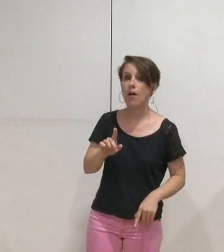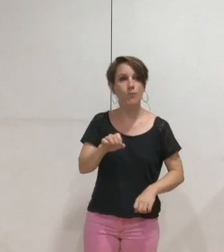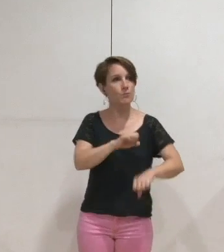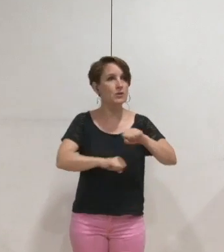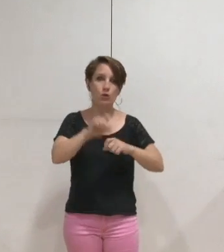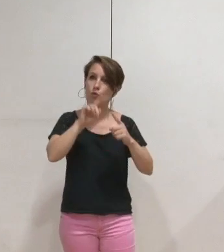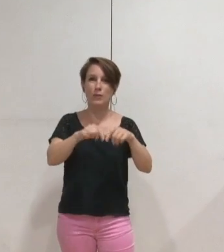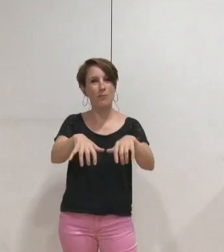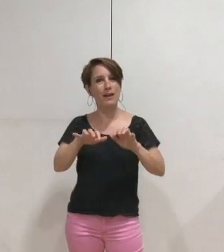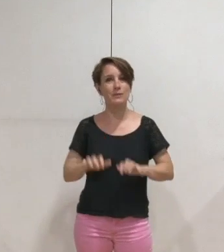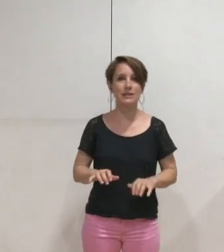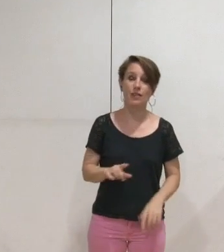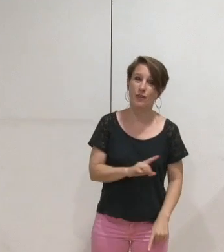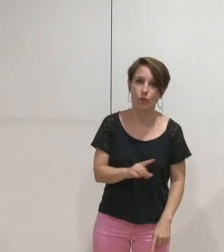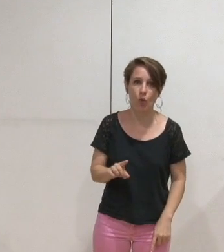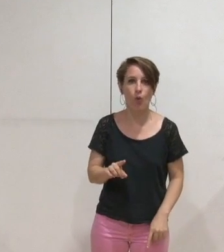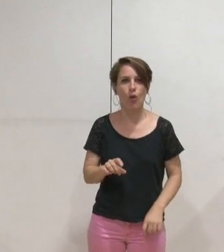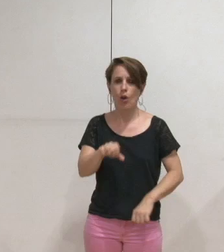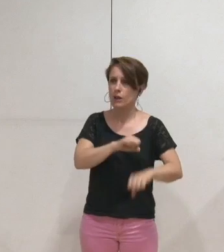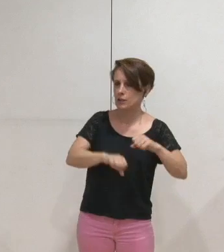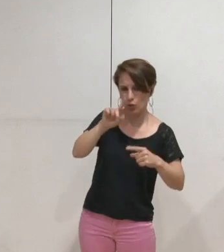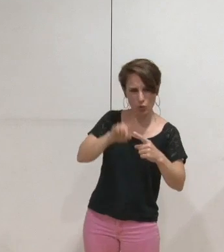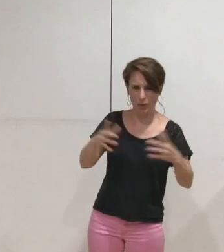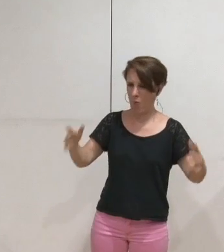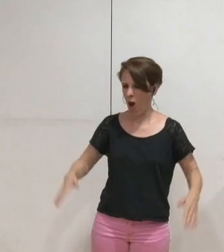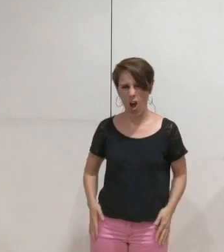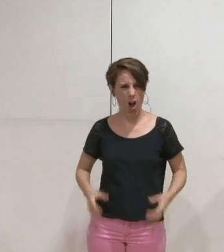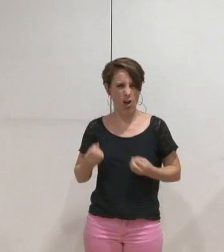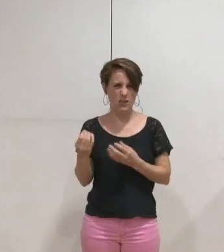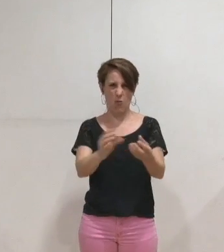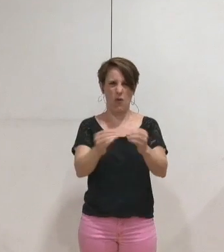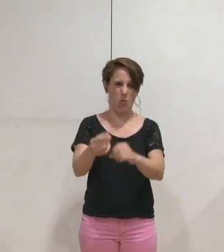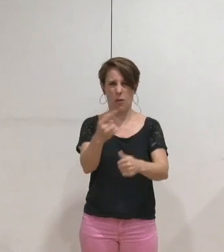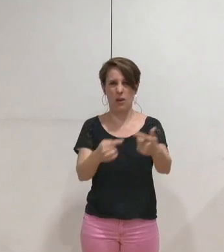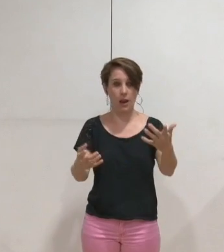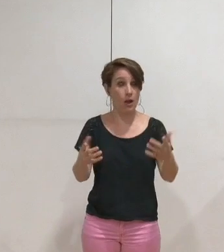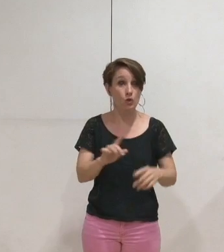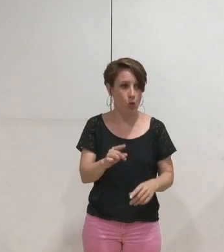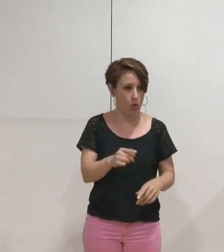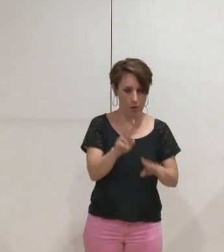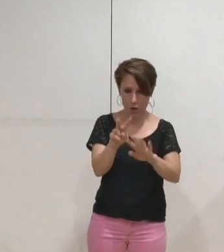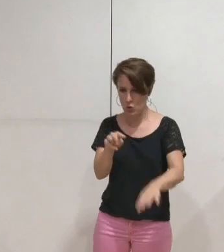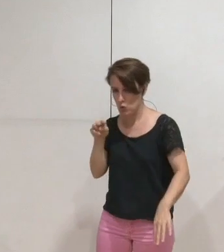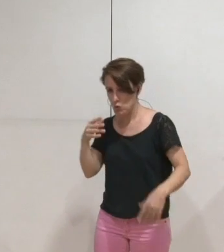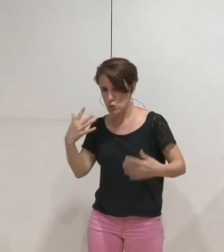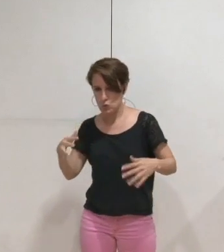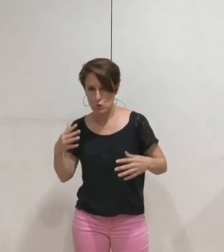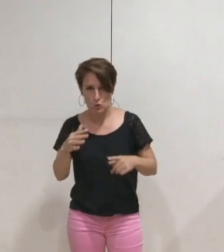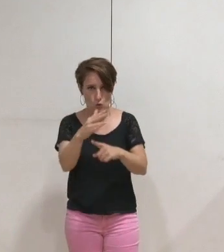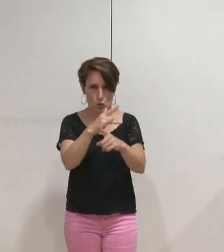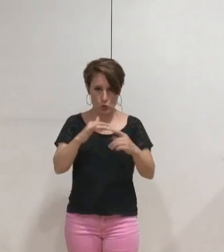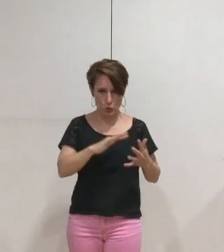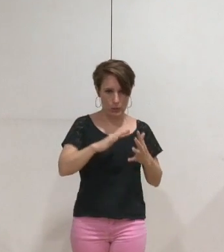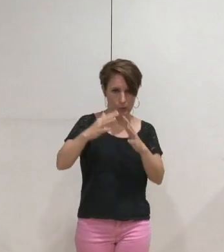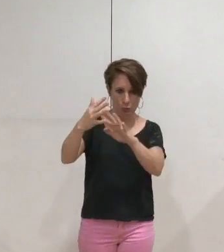non pas uniquement une question de trouble à l'ordre public mais qui regarde cela en nous disant où cela nous conduit-il aujourd'hui de traiter de